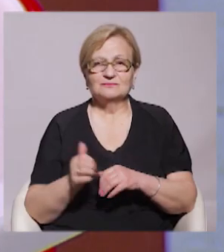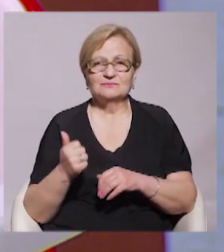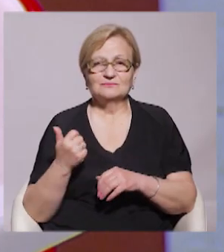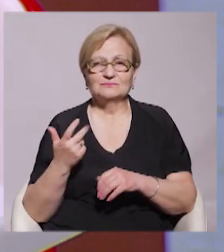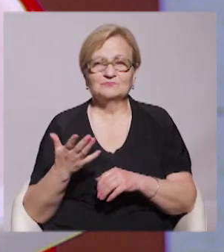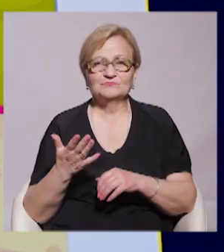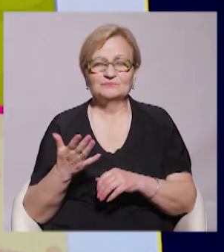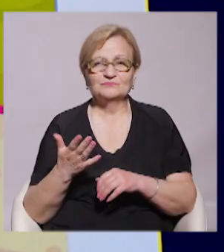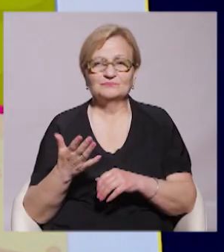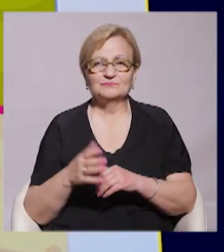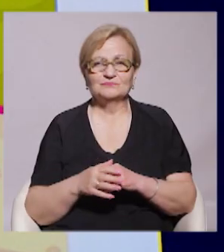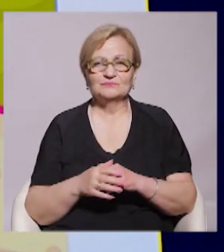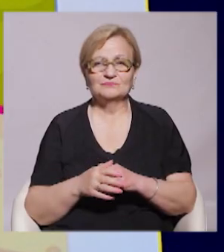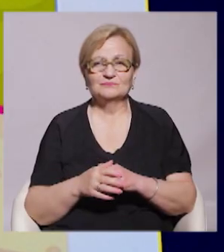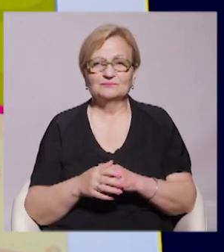რამდენი